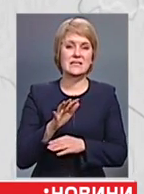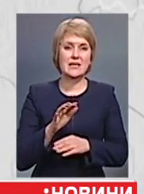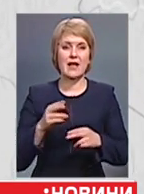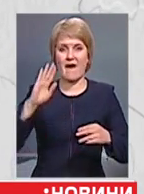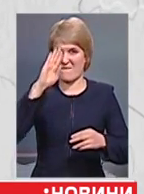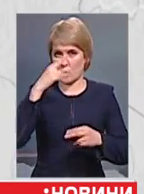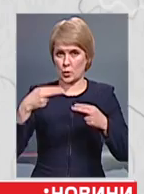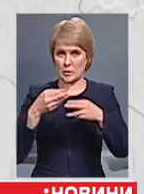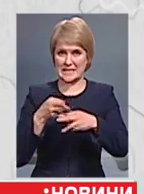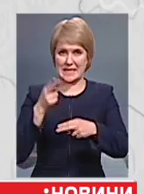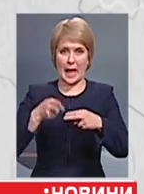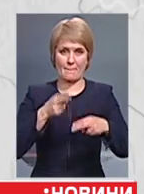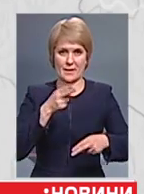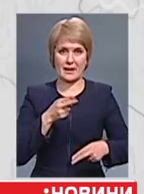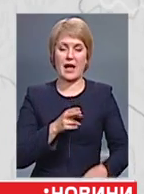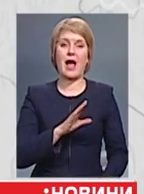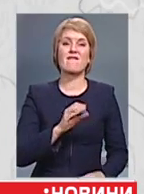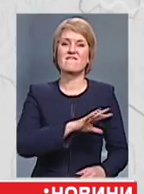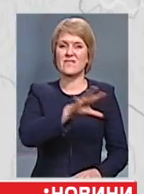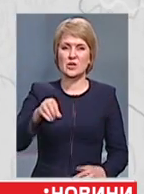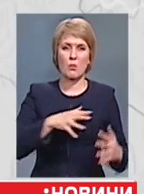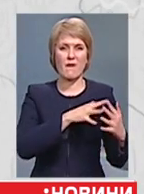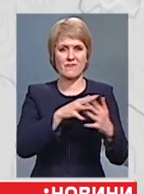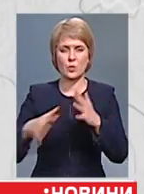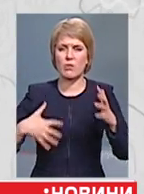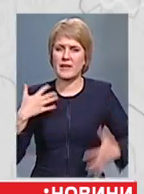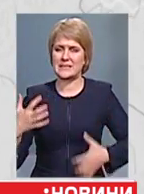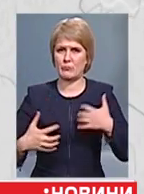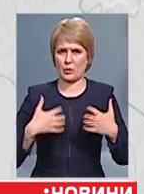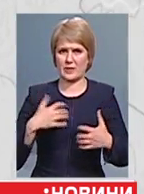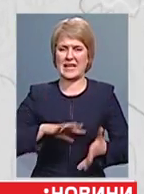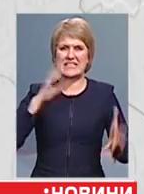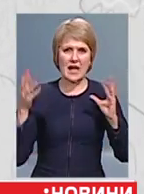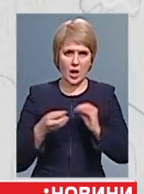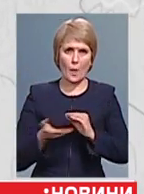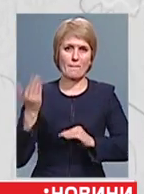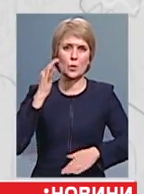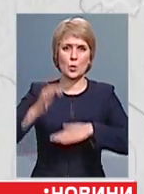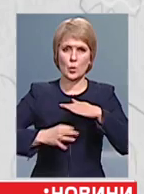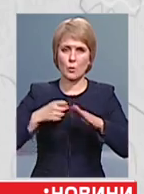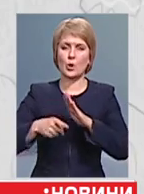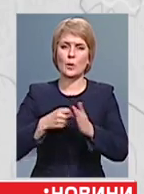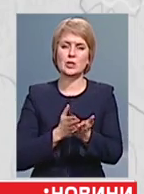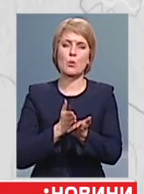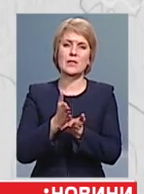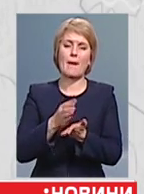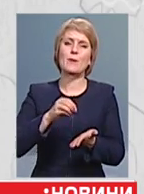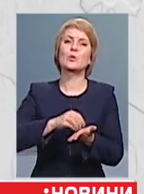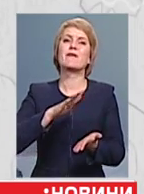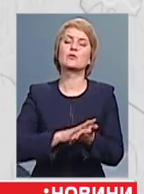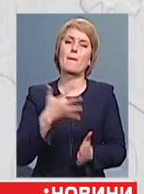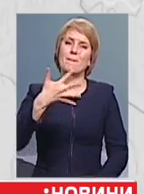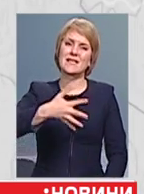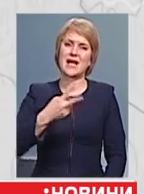Неспокійно по всьому фронту – від Світлодарської дуги до Донецького аеропорту. Загалом за минулу добу на Донецькому напрямку зафіксовано